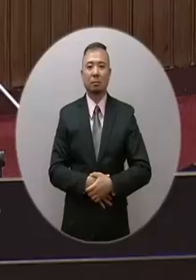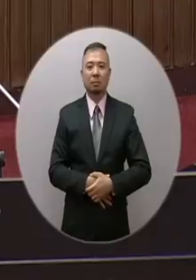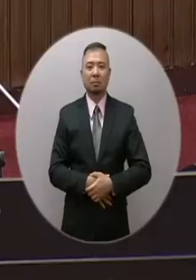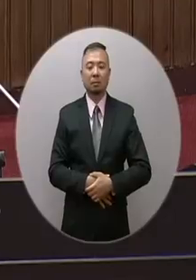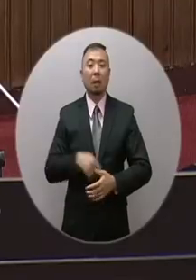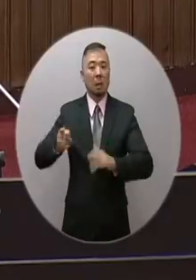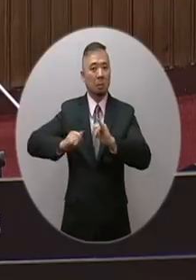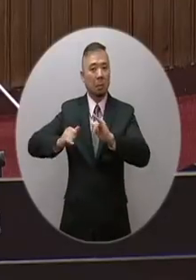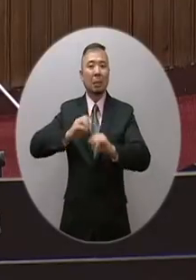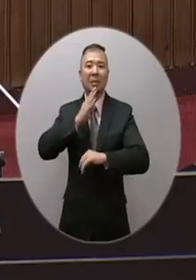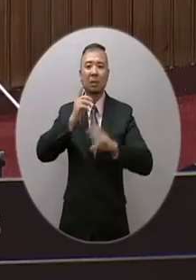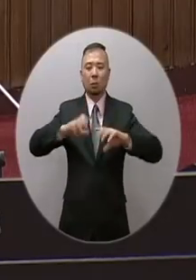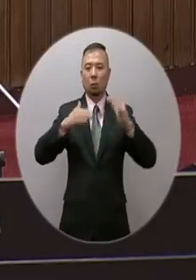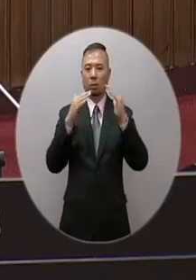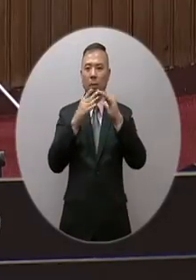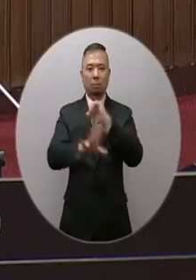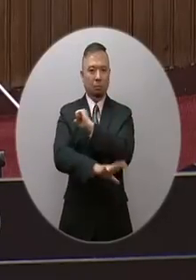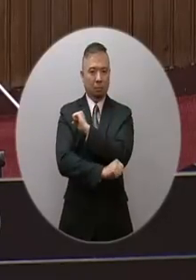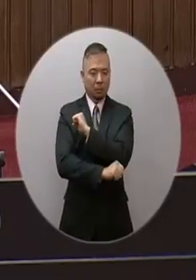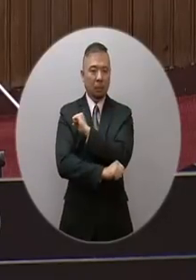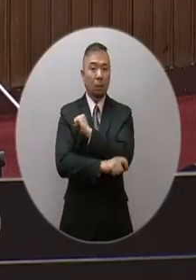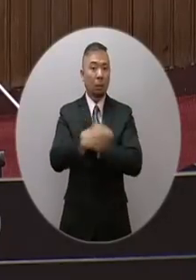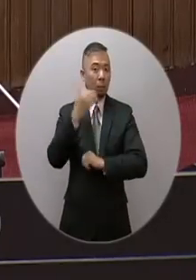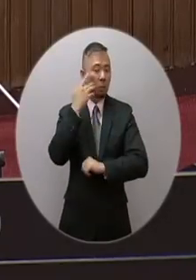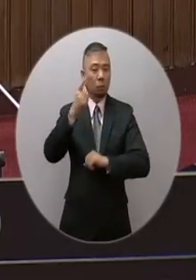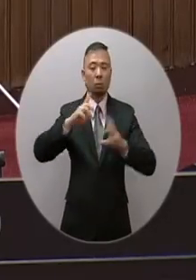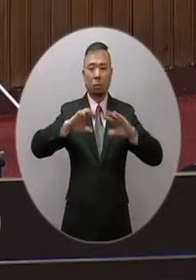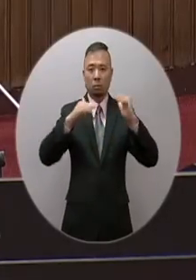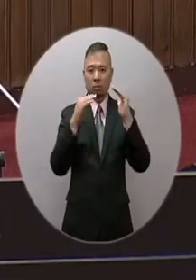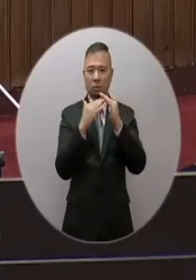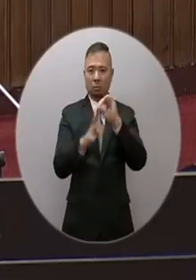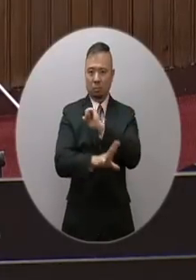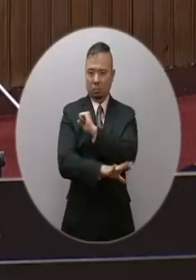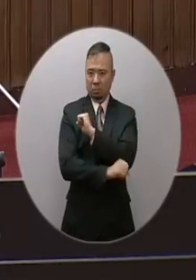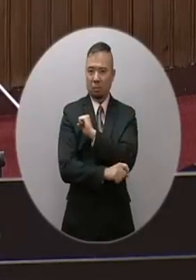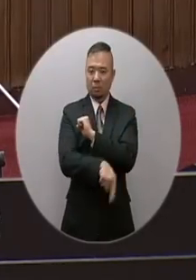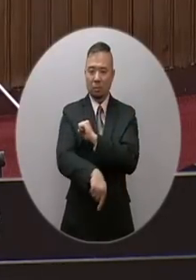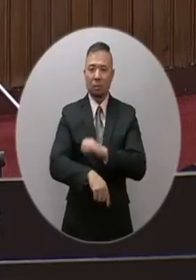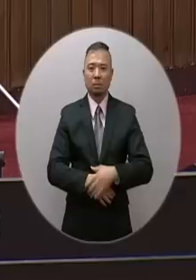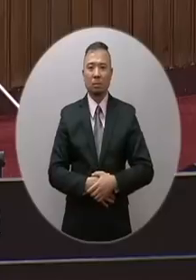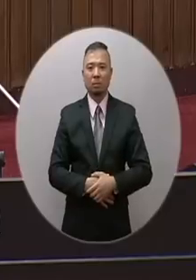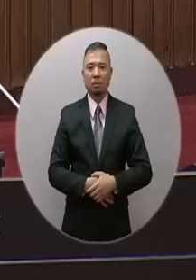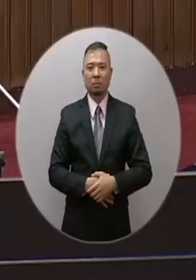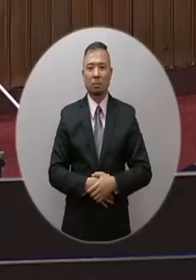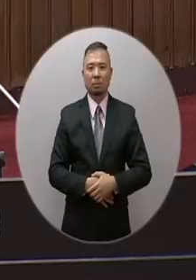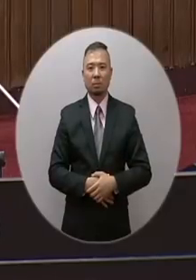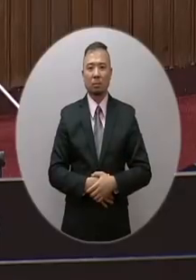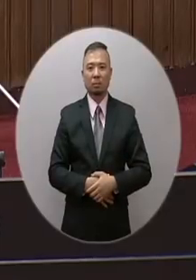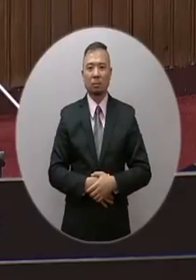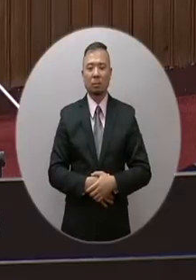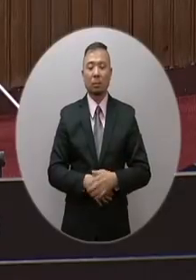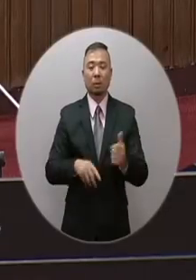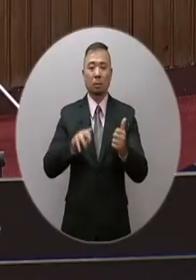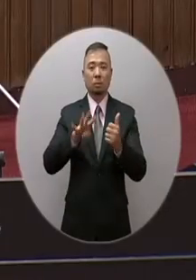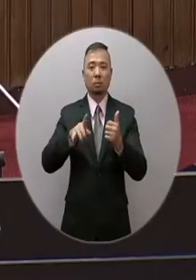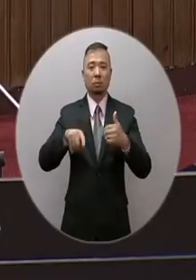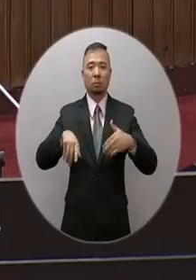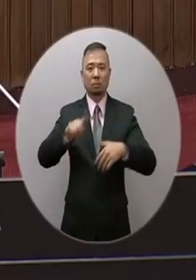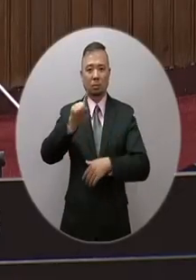本，本固邦宁。”就是孟子《尽心篇》：“民为贵，社稷次